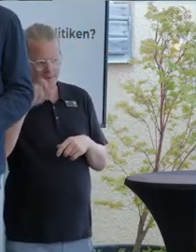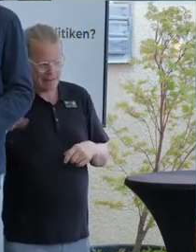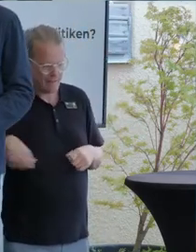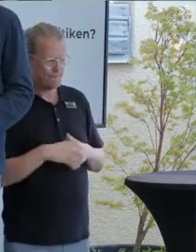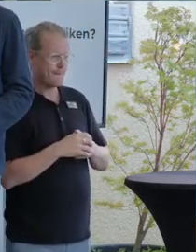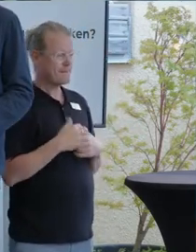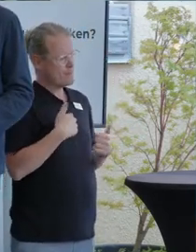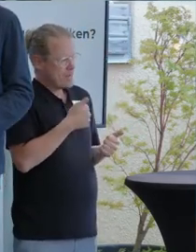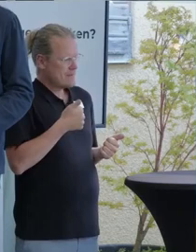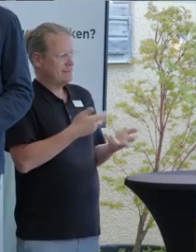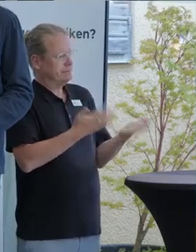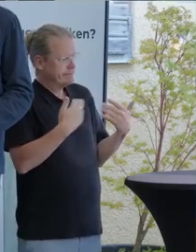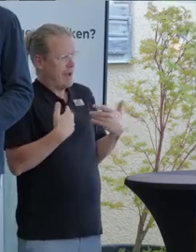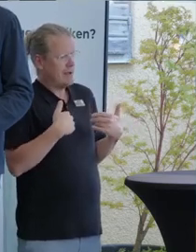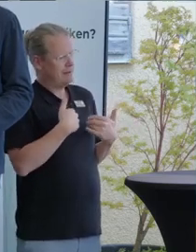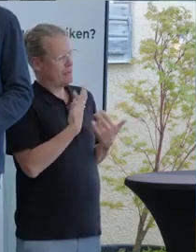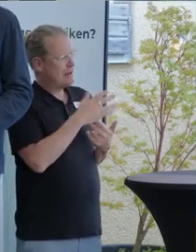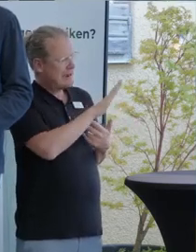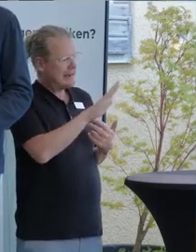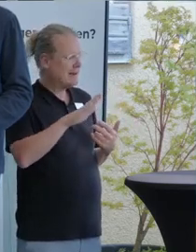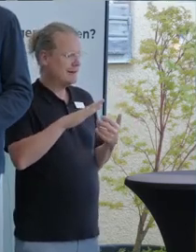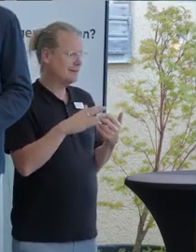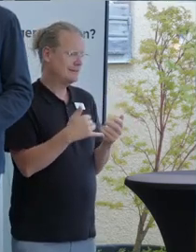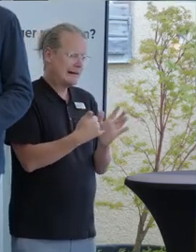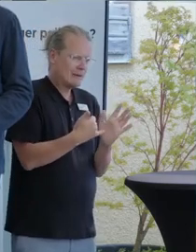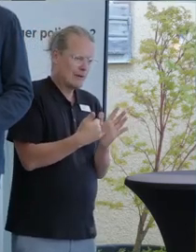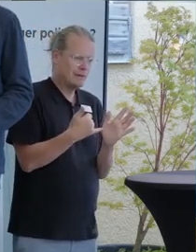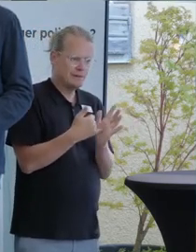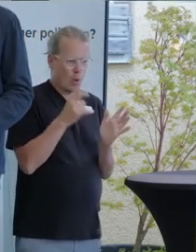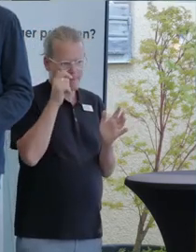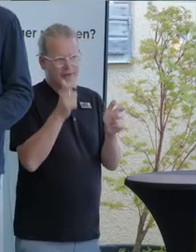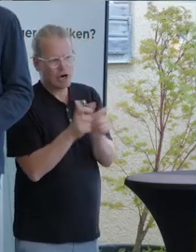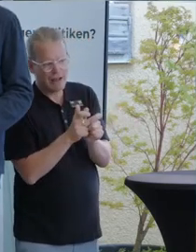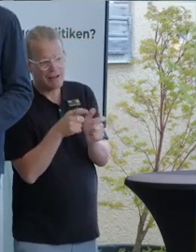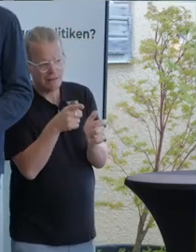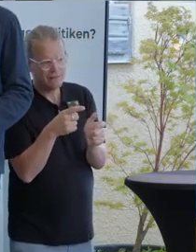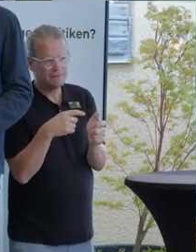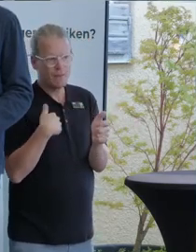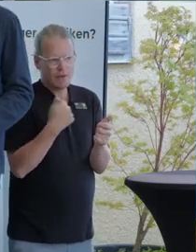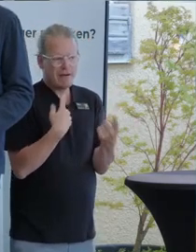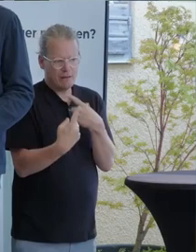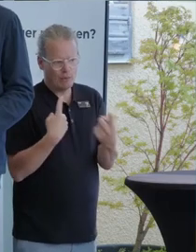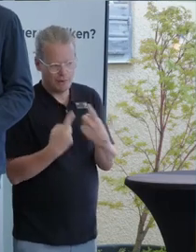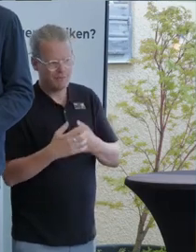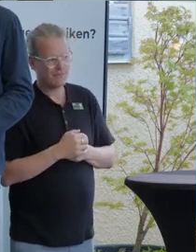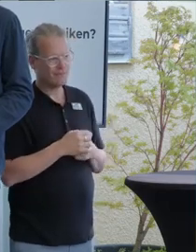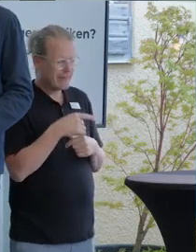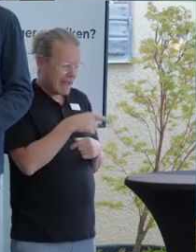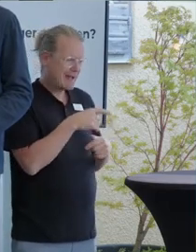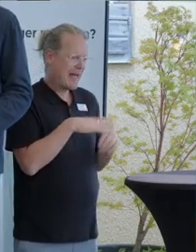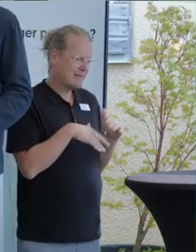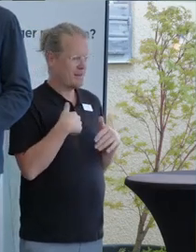haft. Och ser det som en del av flera av de pusselbitar som måste komma på plats nu. För att vi